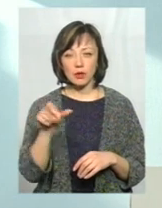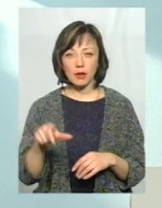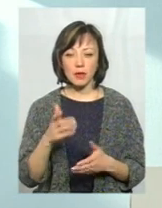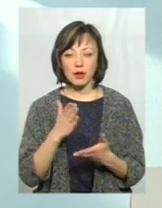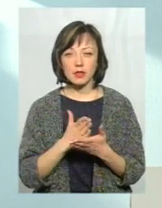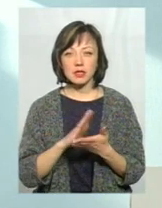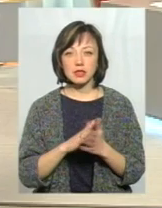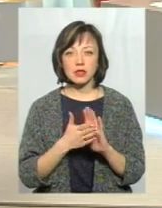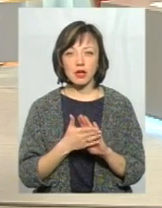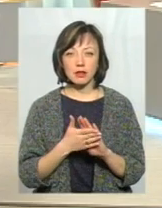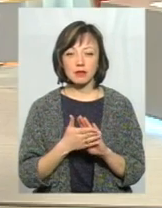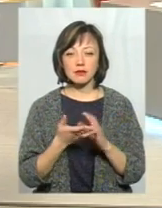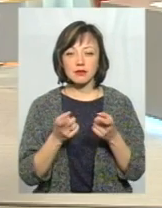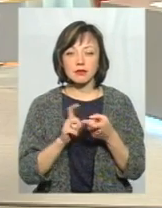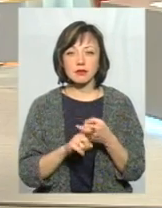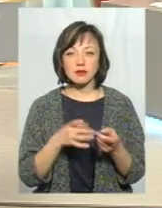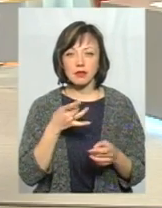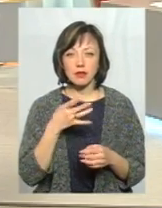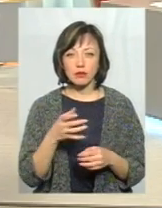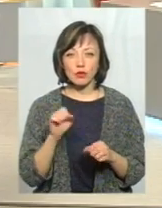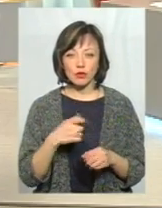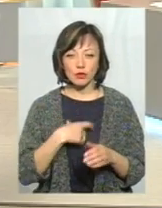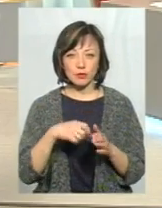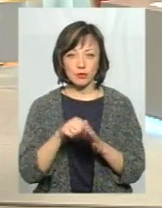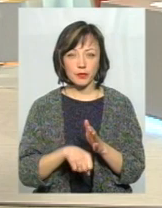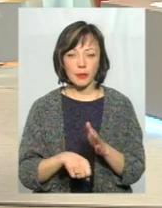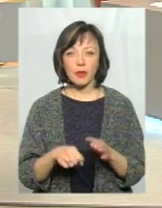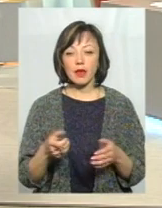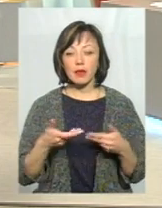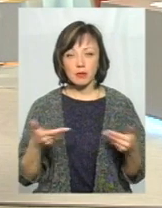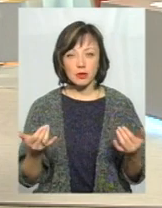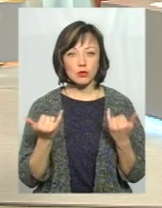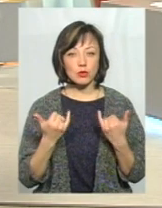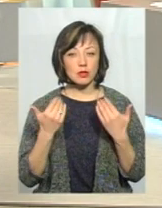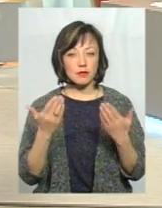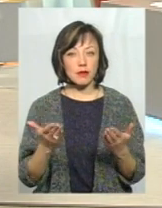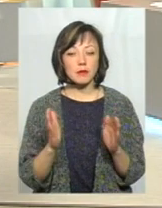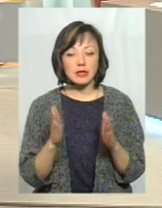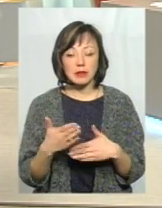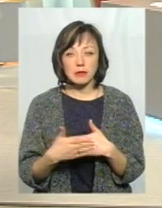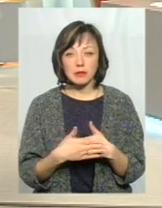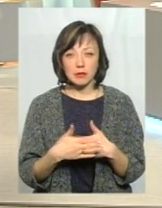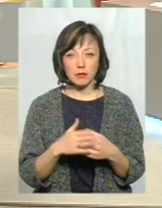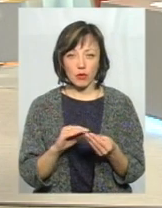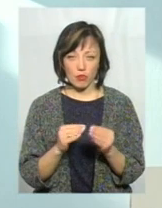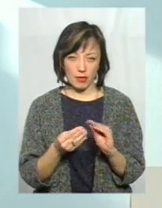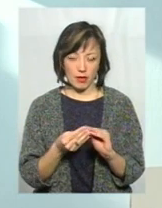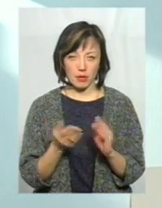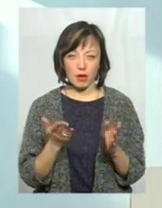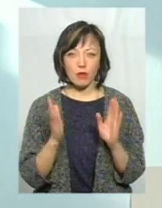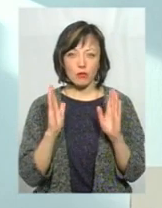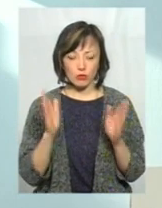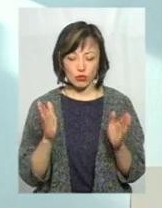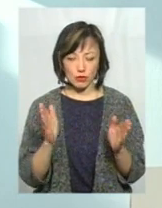перебувають в станах залежності і можуть скоювати суїцидальні спроби. Тому ми сьогодні з вами тільки стоїмо на порозі тої проблеми, яка в нас